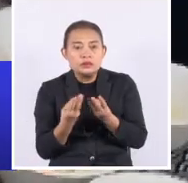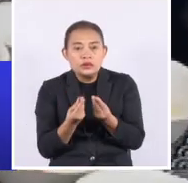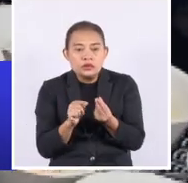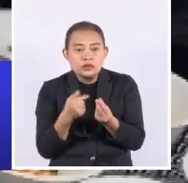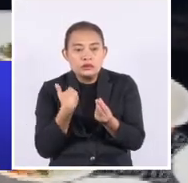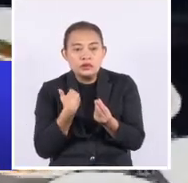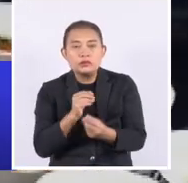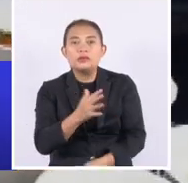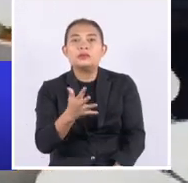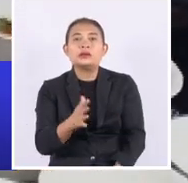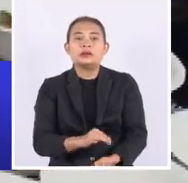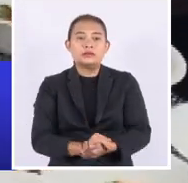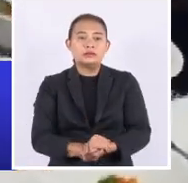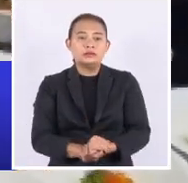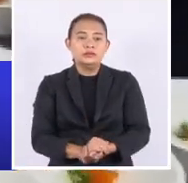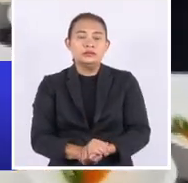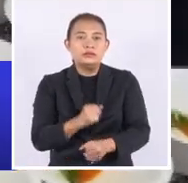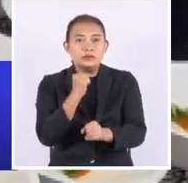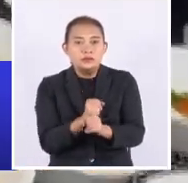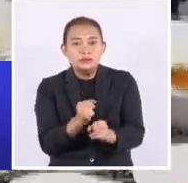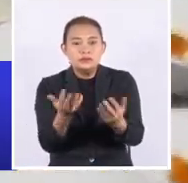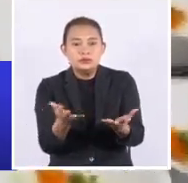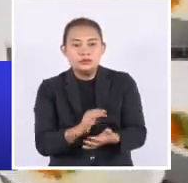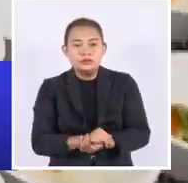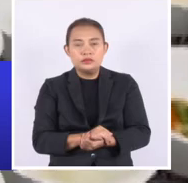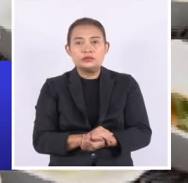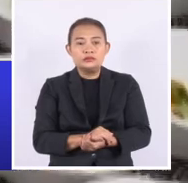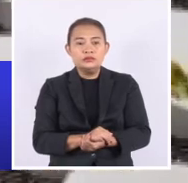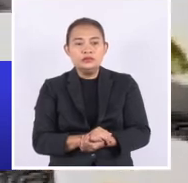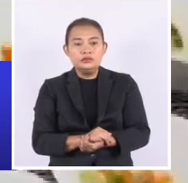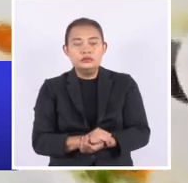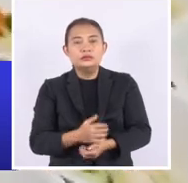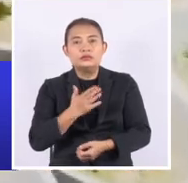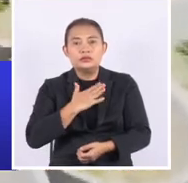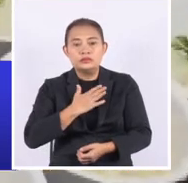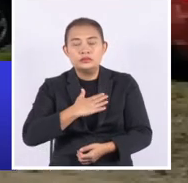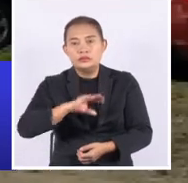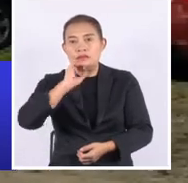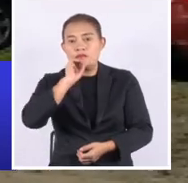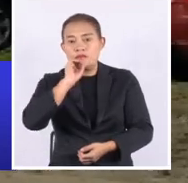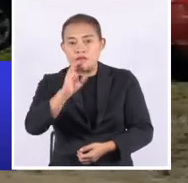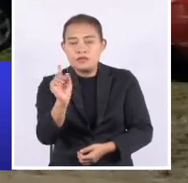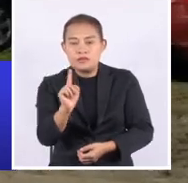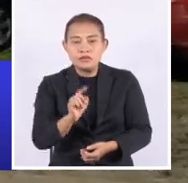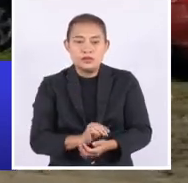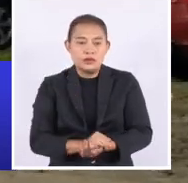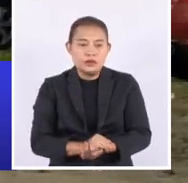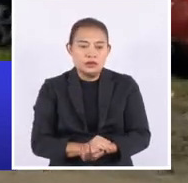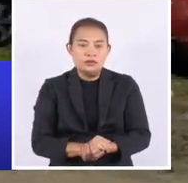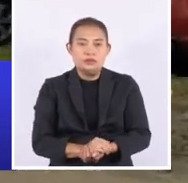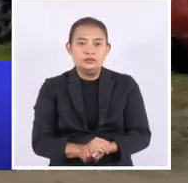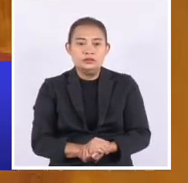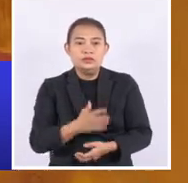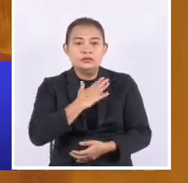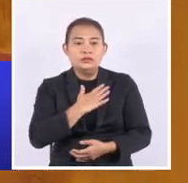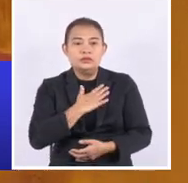ม ไม่มี ไม่มีนี่ทำไงดีแต่ท่านผู้ชมฮะผมจะไปบอกในไหนเดียผมมีเลขอยู่อะ